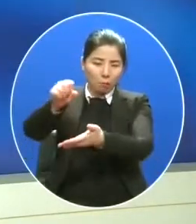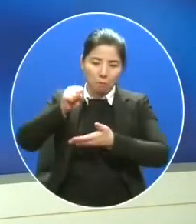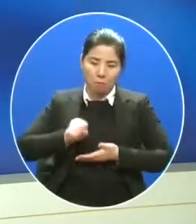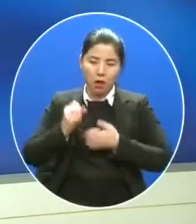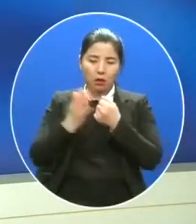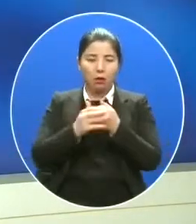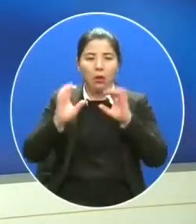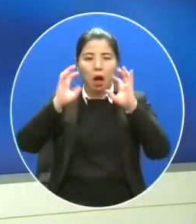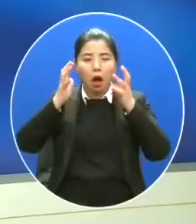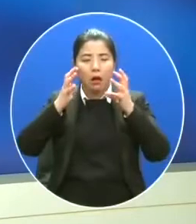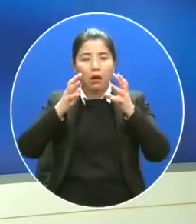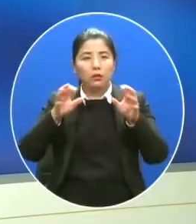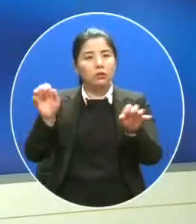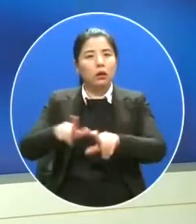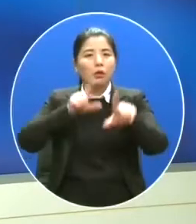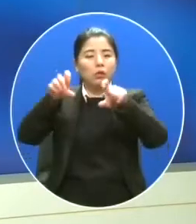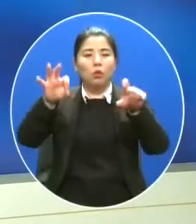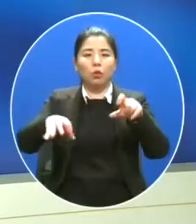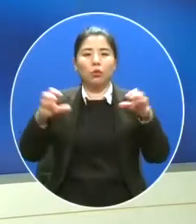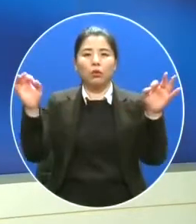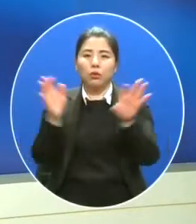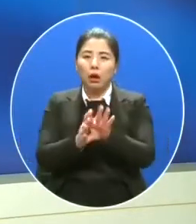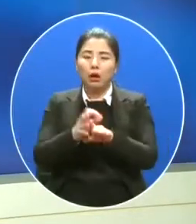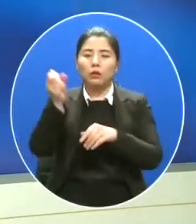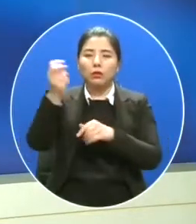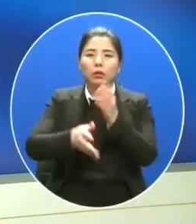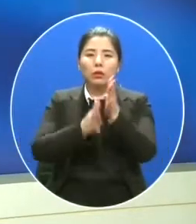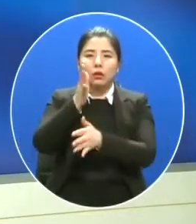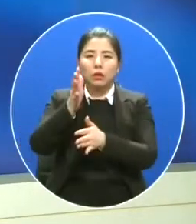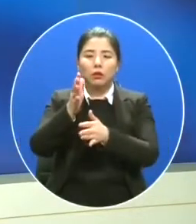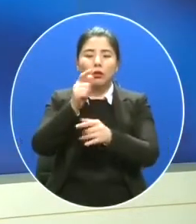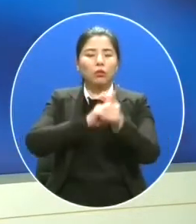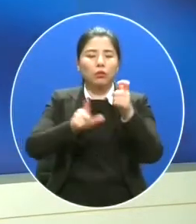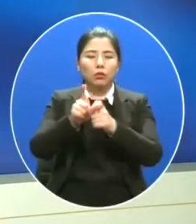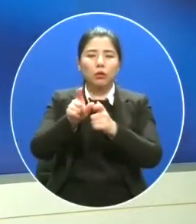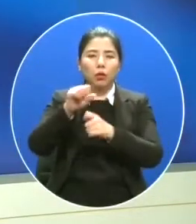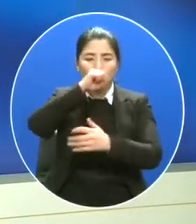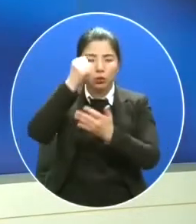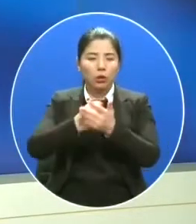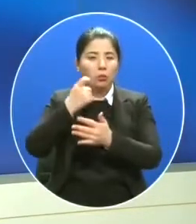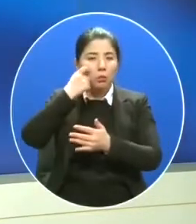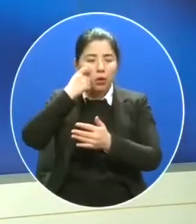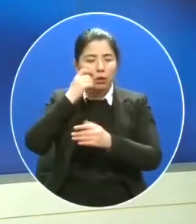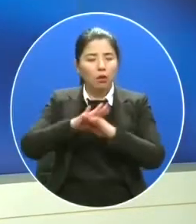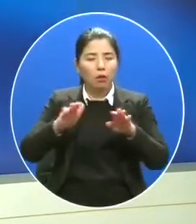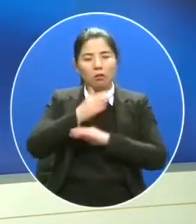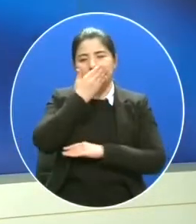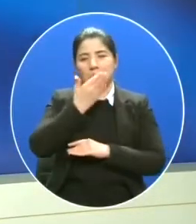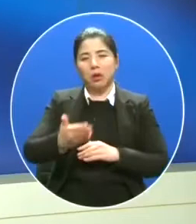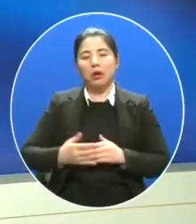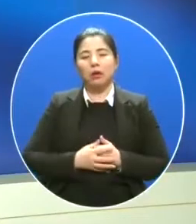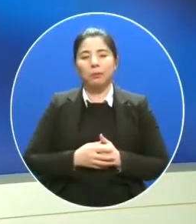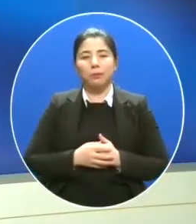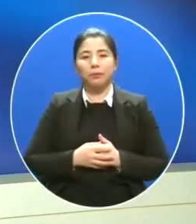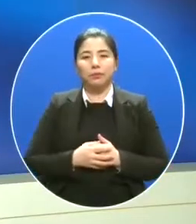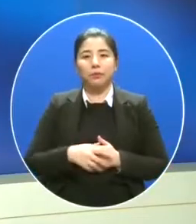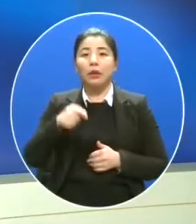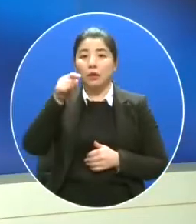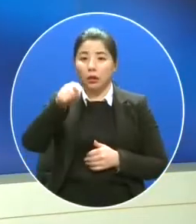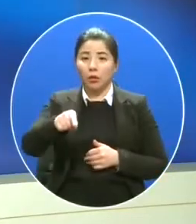바람에 아이들이 보금자리를 잃었고 시설의 정상화가 더 힘들어졌다는 것으로 해석될 여지가